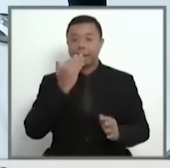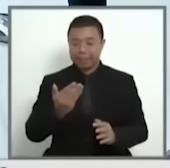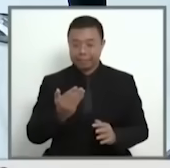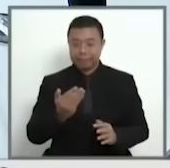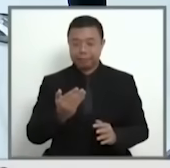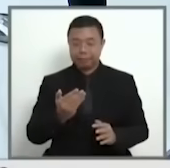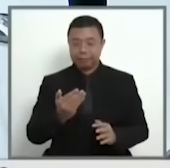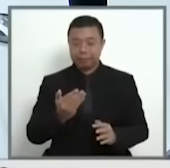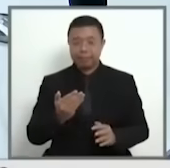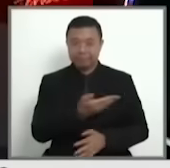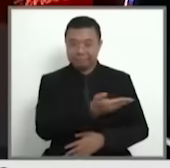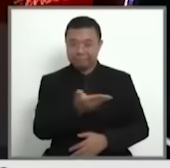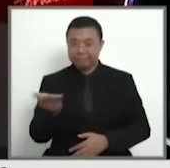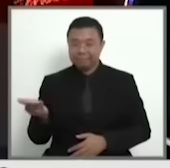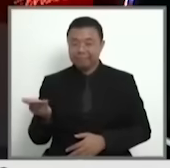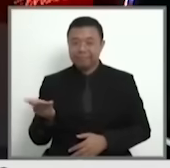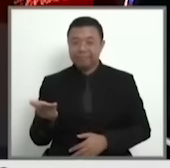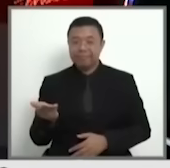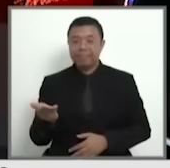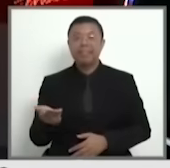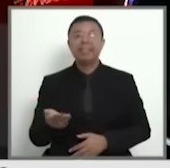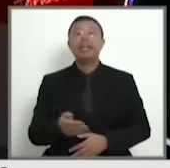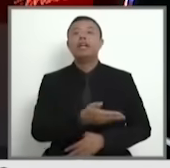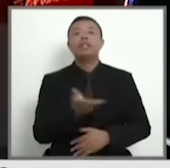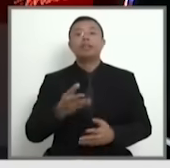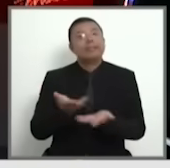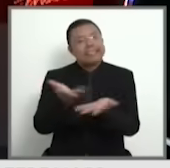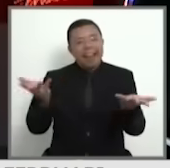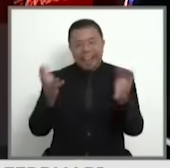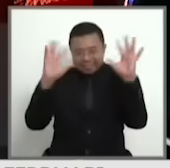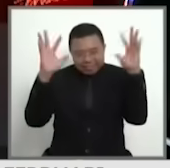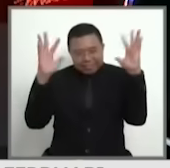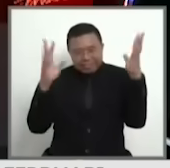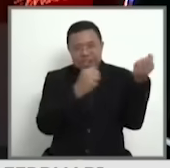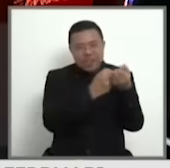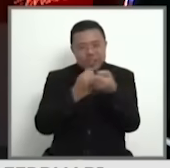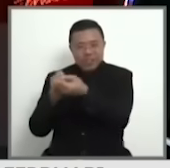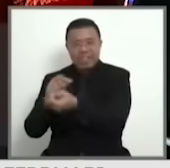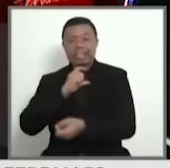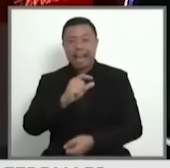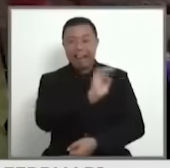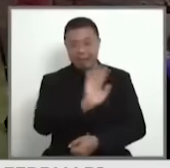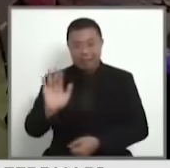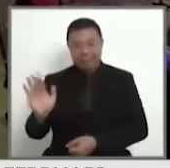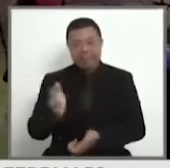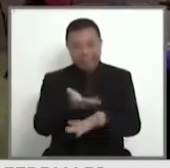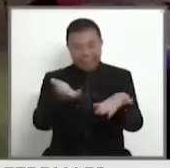kasih hadirin sekalian sekarang waktunya Bapak Ibu di sini untuk memberikan apresiasi kepada para calon